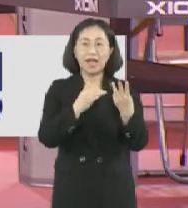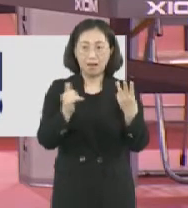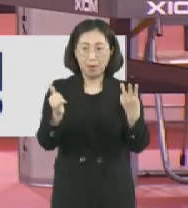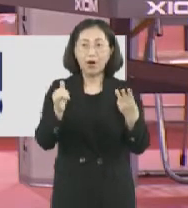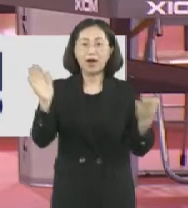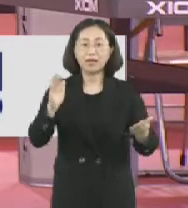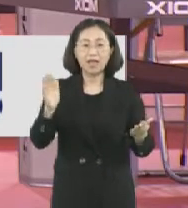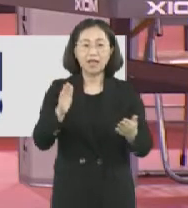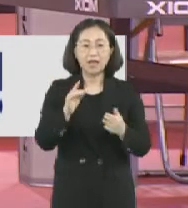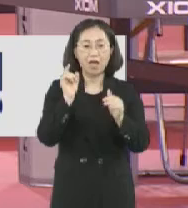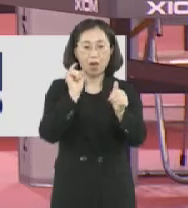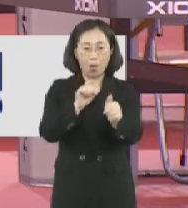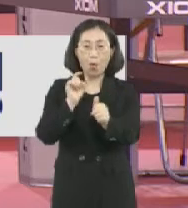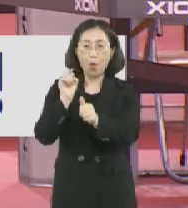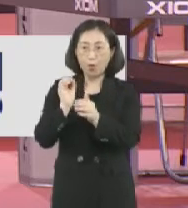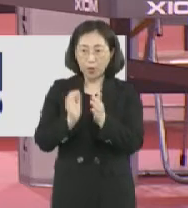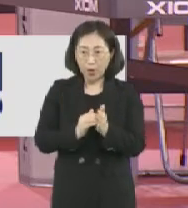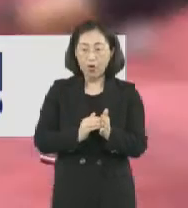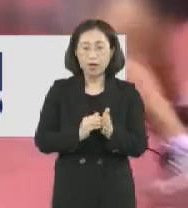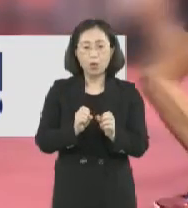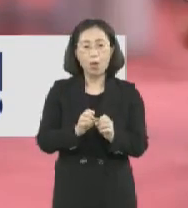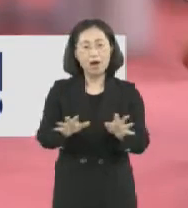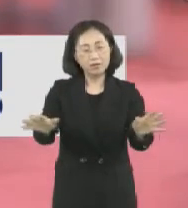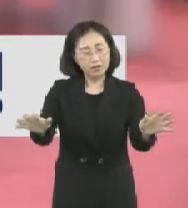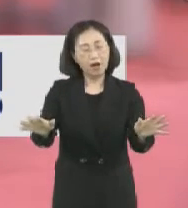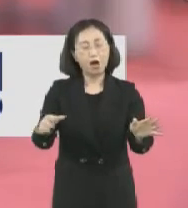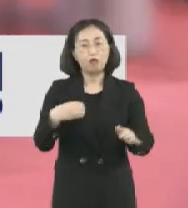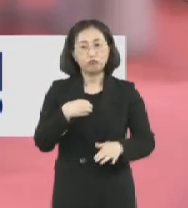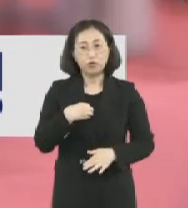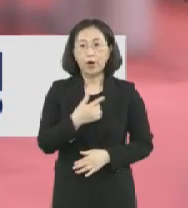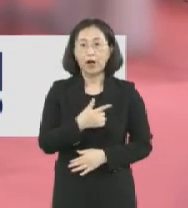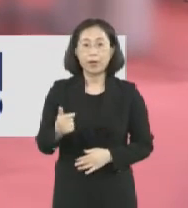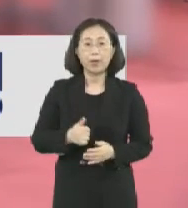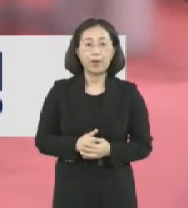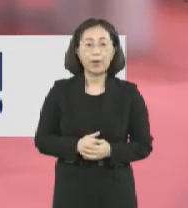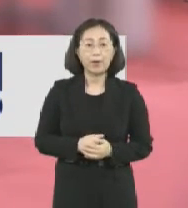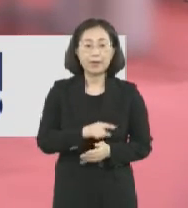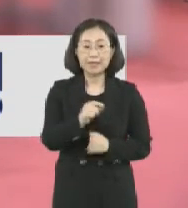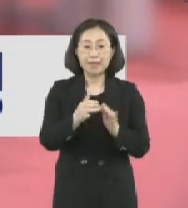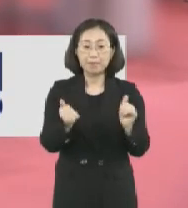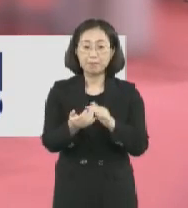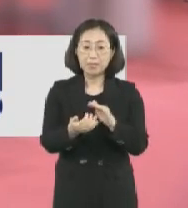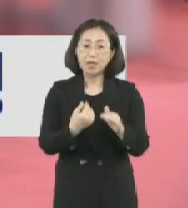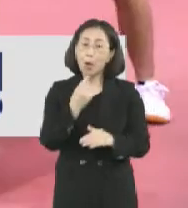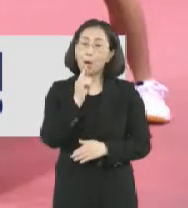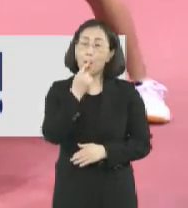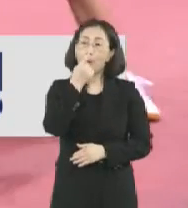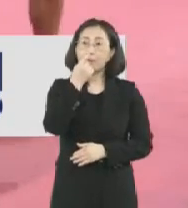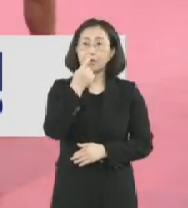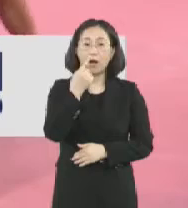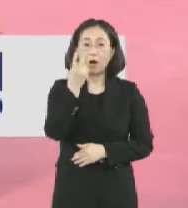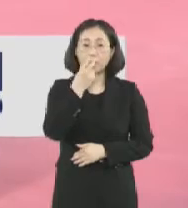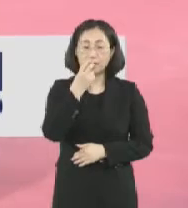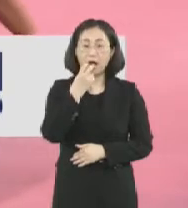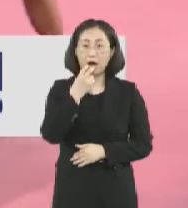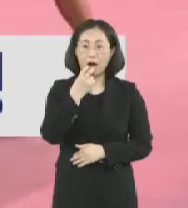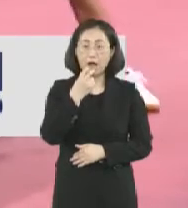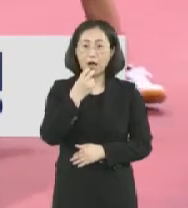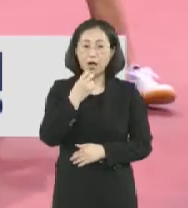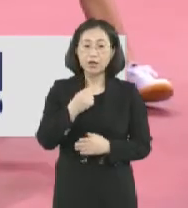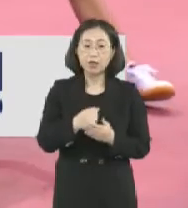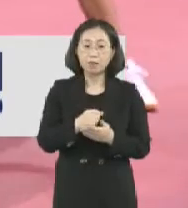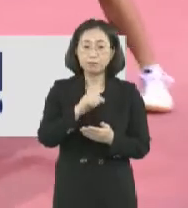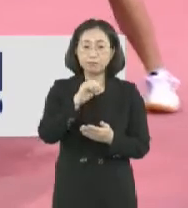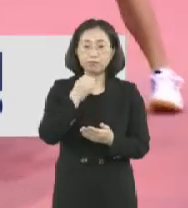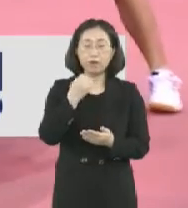코로나 1 그 확진 판정을 받아 확산 우려가 커지고 있습니다 이들은 사정 검사에서 음성이 나와 출전했고 당시